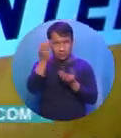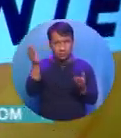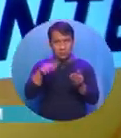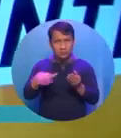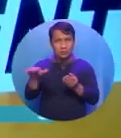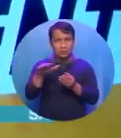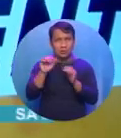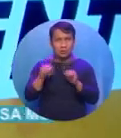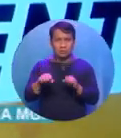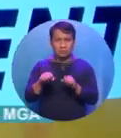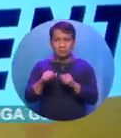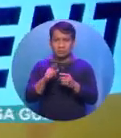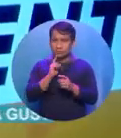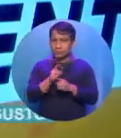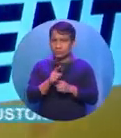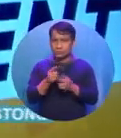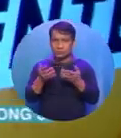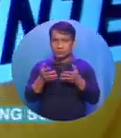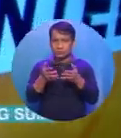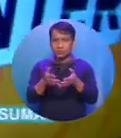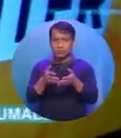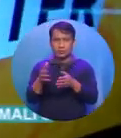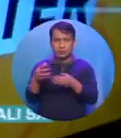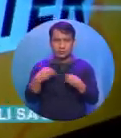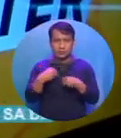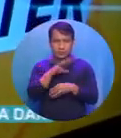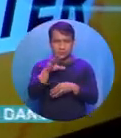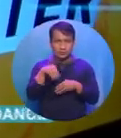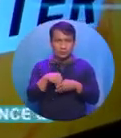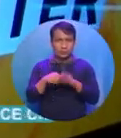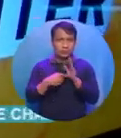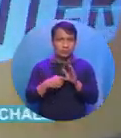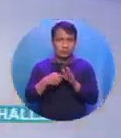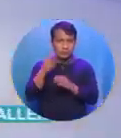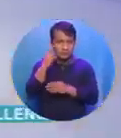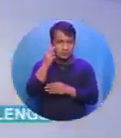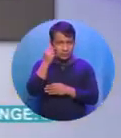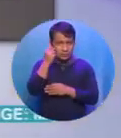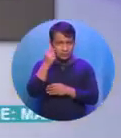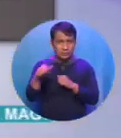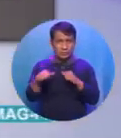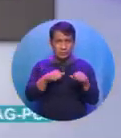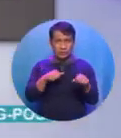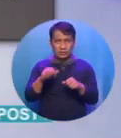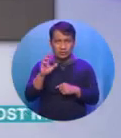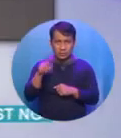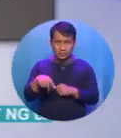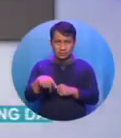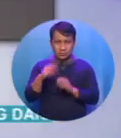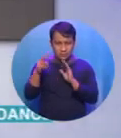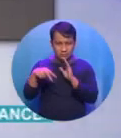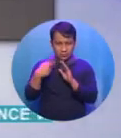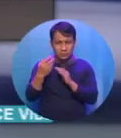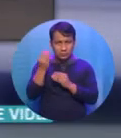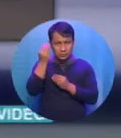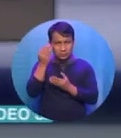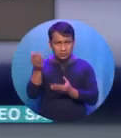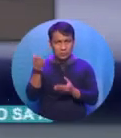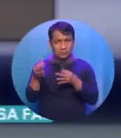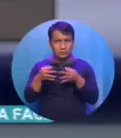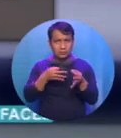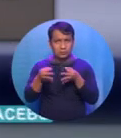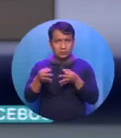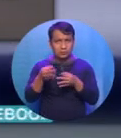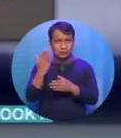ng mga kapatid natin ang garantisadong paraan para makasali sa tulong ni Idol. Sa pamamagitan ng cellphone video, ipakilala ang sarili at ikwento kung